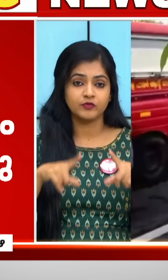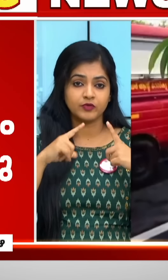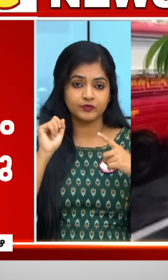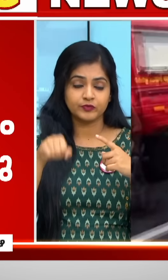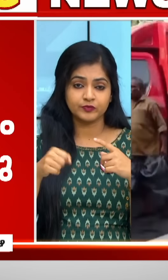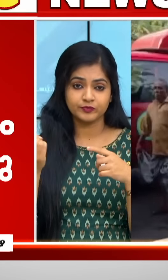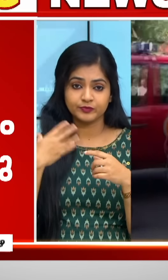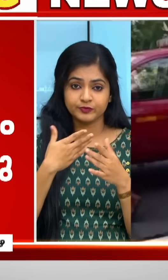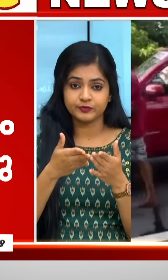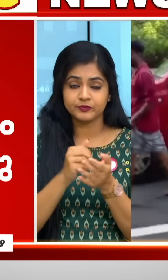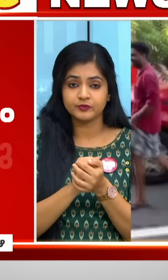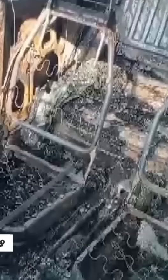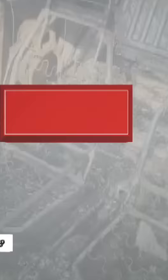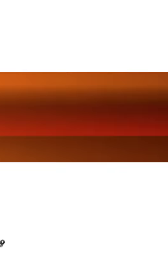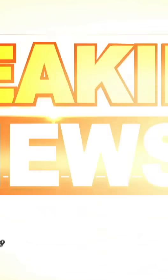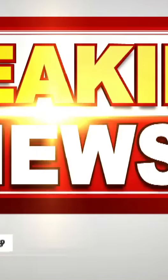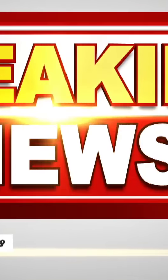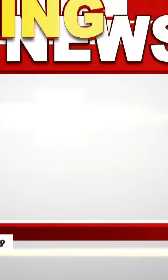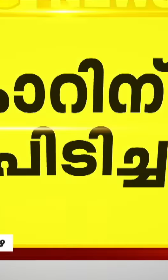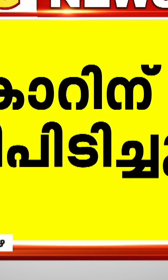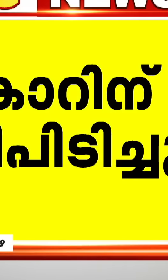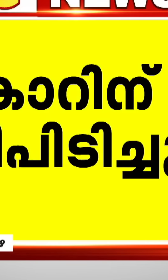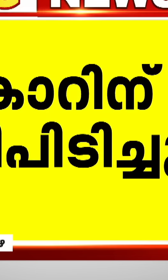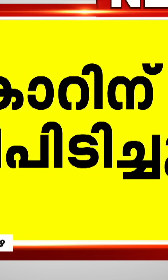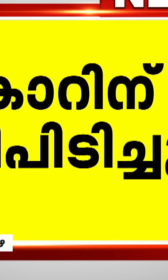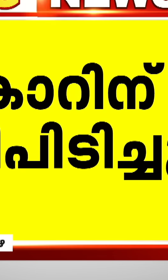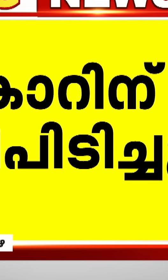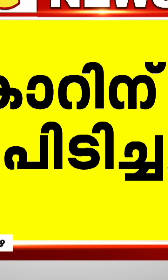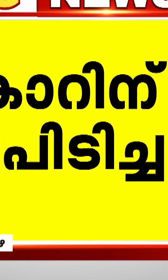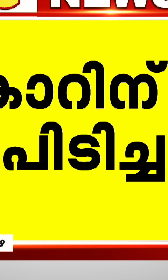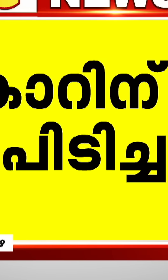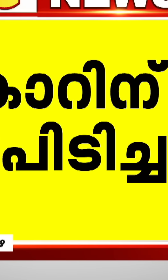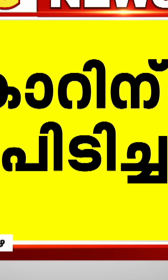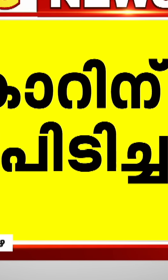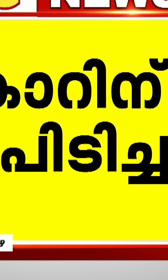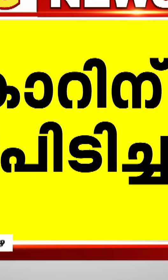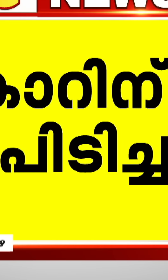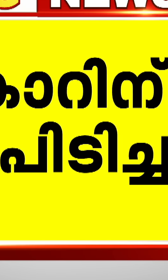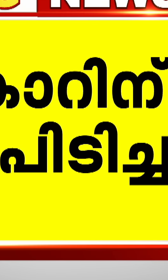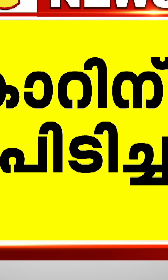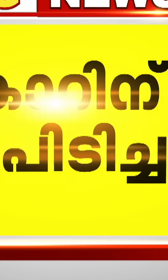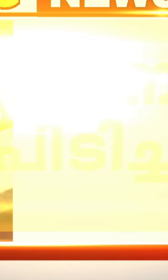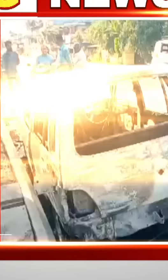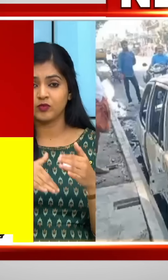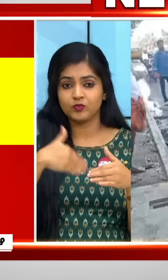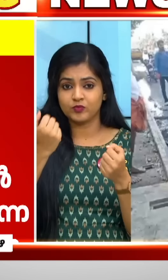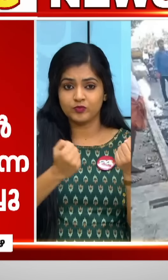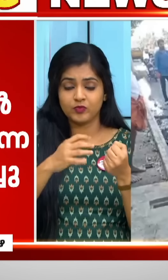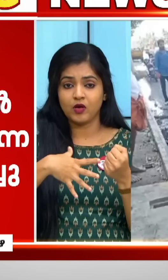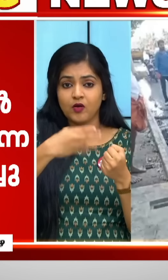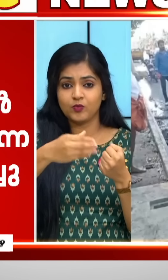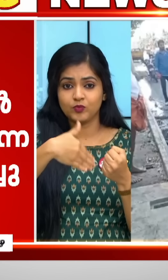നമുക്ക്. ഈ ഏറ്റവും പ്രധാനപ്പെട്ട നെടുമുടിയിൽ നിന്നും മങ്കൊമ്പിലേക്ക് പോയി തിരികെ വരുമ്പോഴായിരുന്നു ഈ അപകടം. അതായത് കാറിന്റെ മുൻഭാഗത്തു നിന്നും പുക